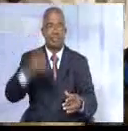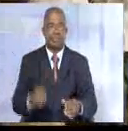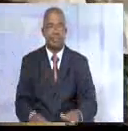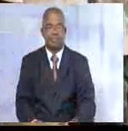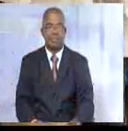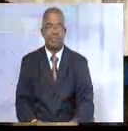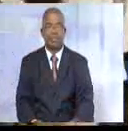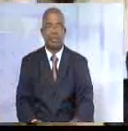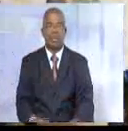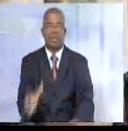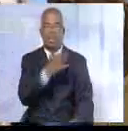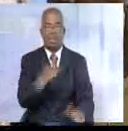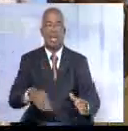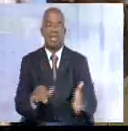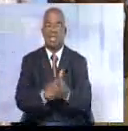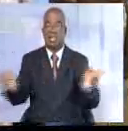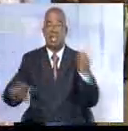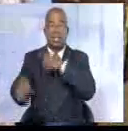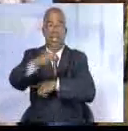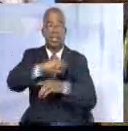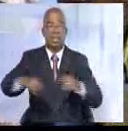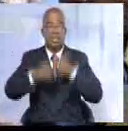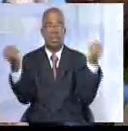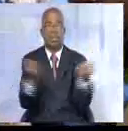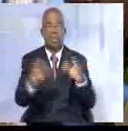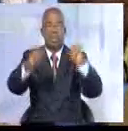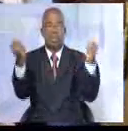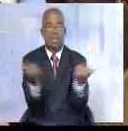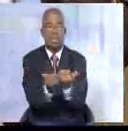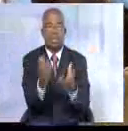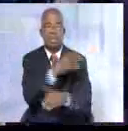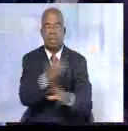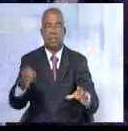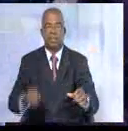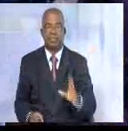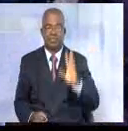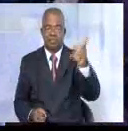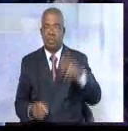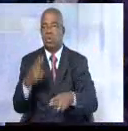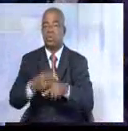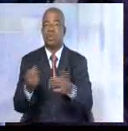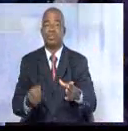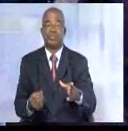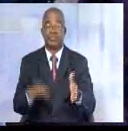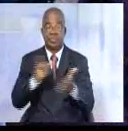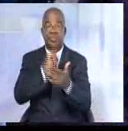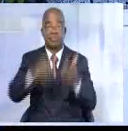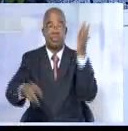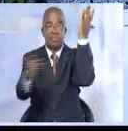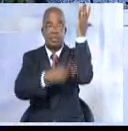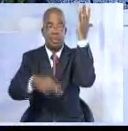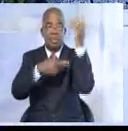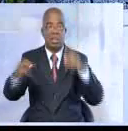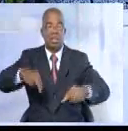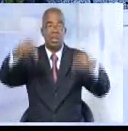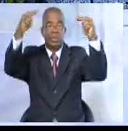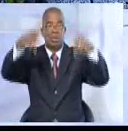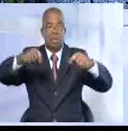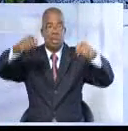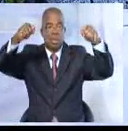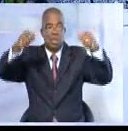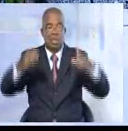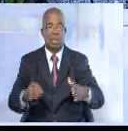À la faveur des journées socioculturelles de l'association Les Fonds de Timbé, région de Katiola, une conférence a été dite